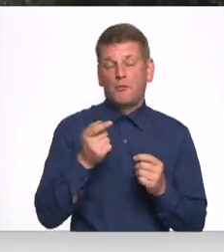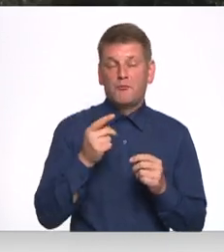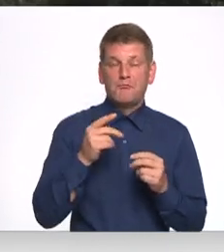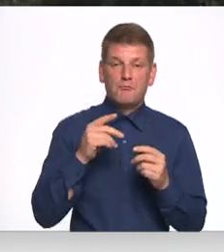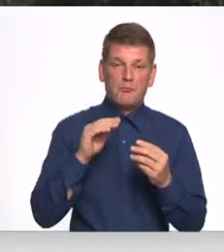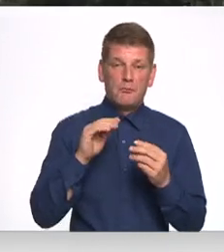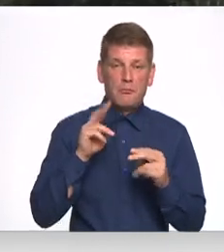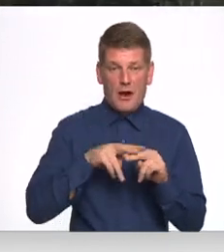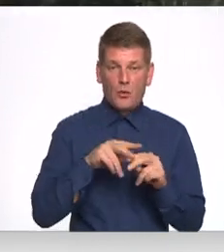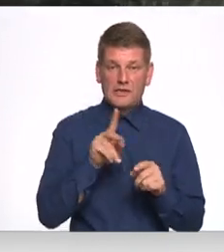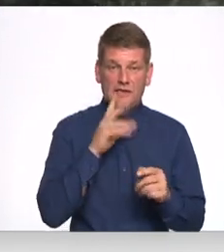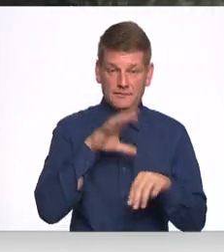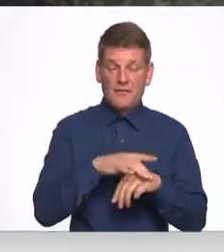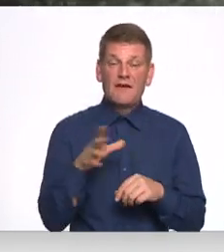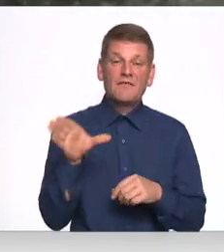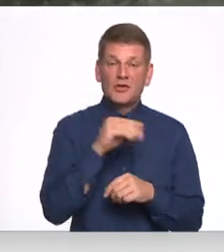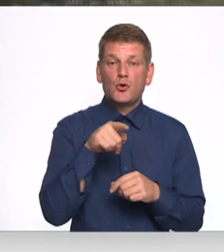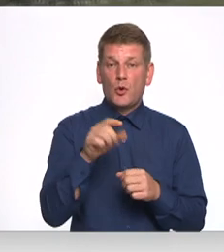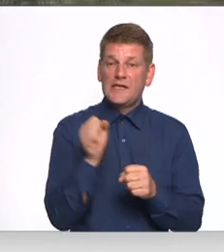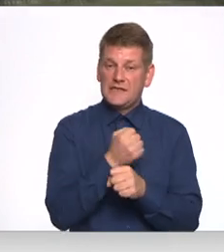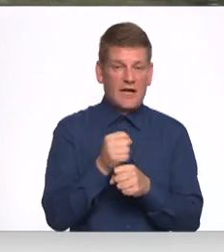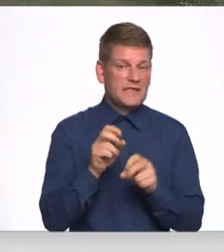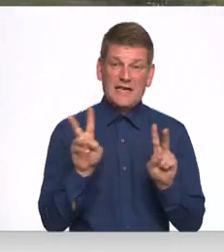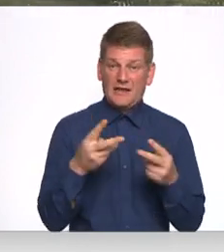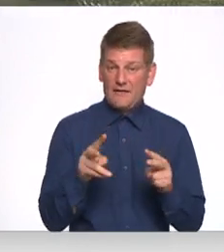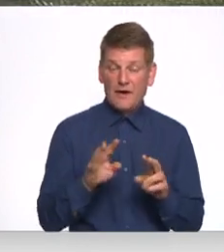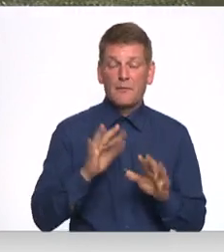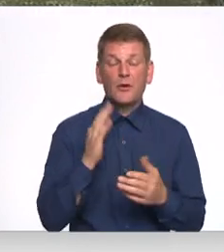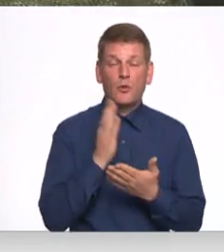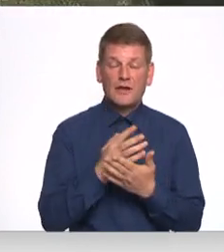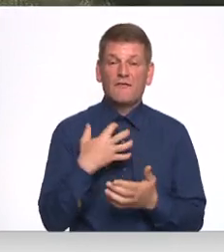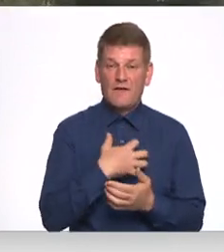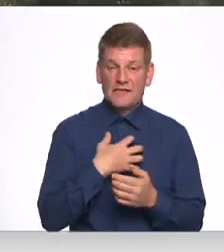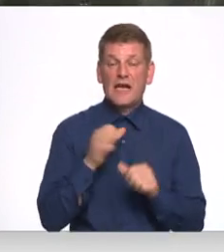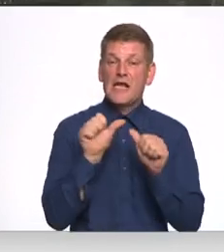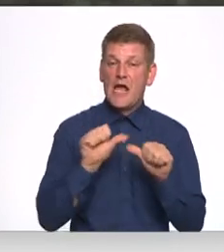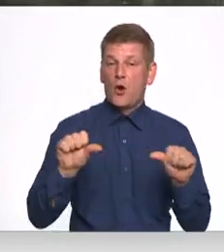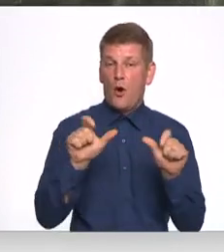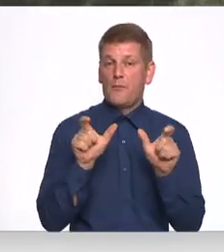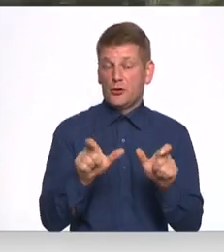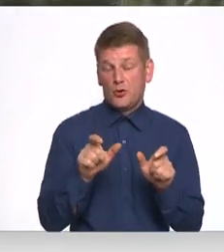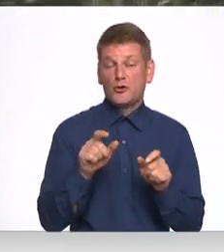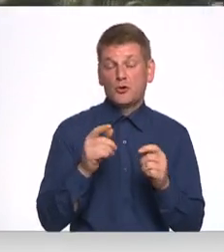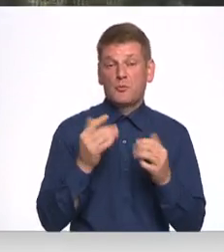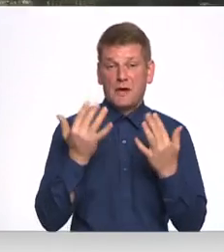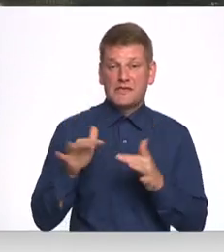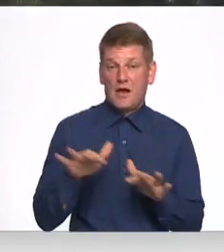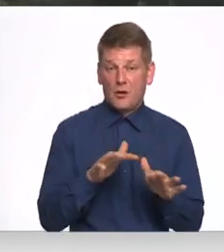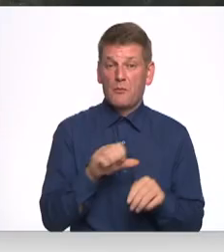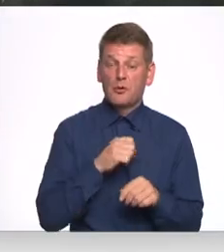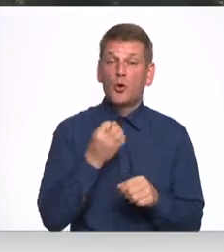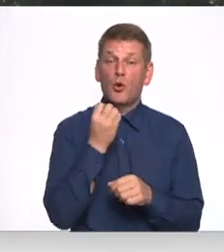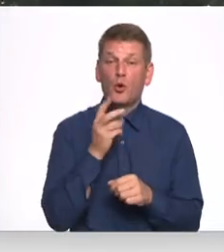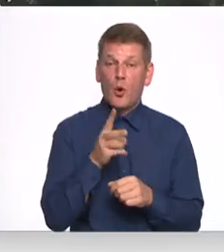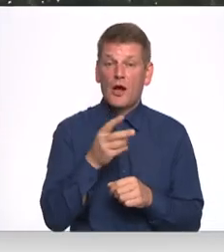aizsardzības pārvaldē, visur to iznīcināt nevajadzētu, bet noteikti vajadzētu veikt ierobežojošus pasākumus. Pašais krokainā